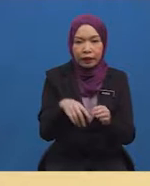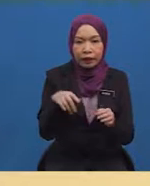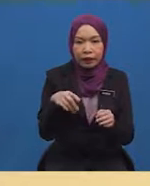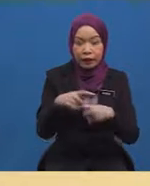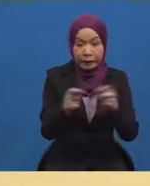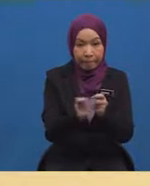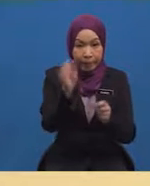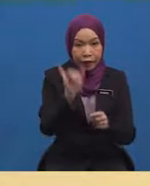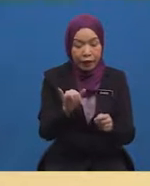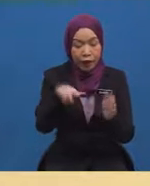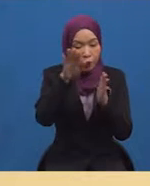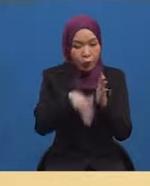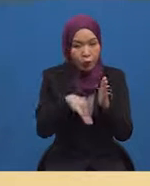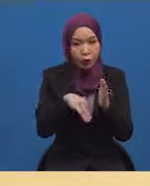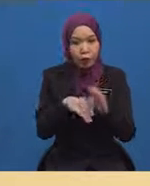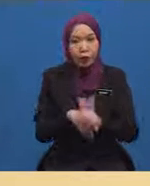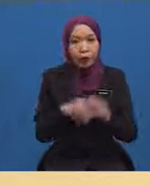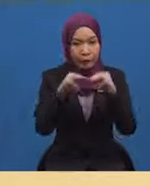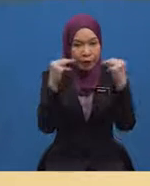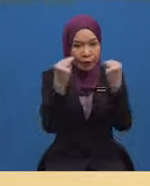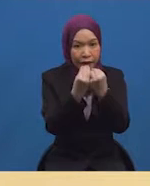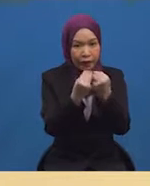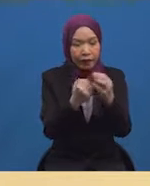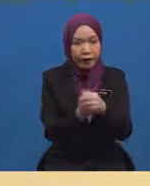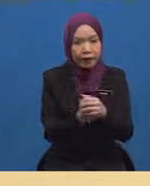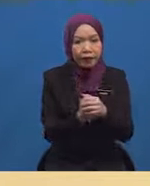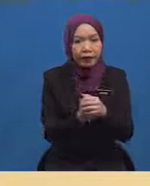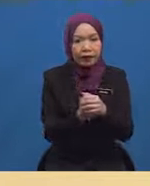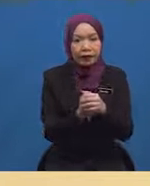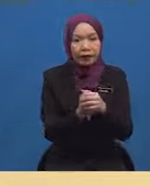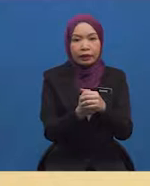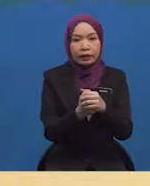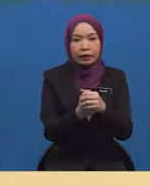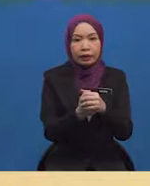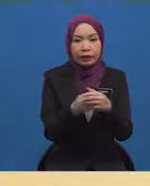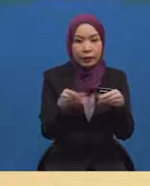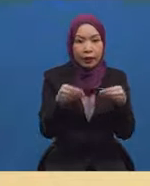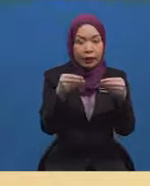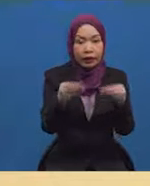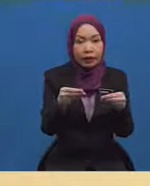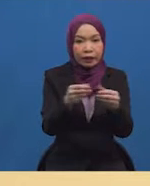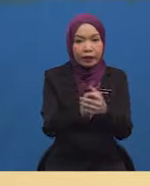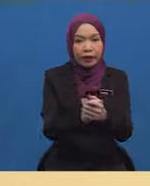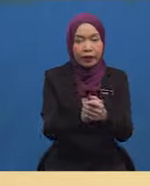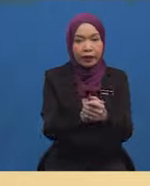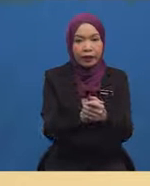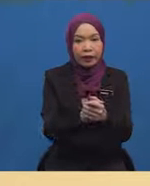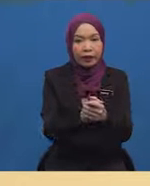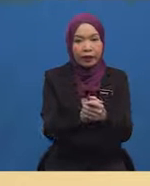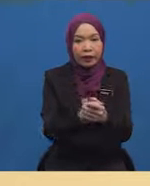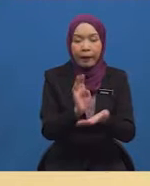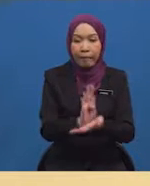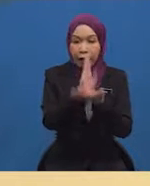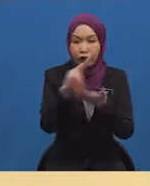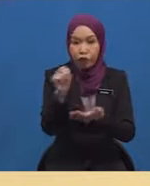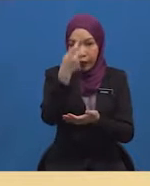menawarkan pelbagai insentif. Tujuan Kerajaan Indonesia ialah untuk membangunkan serta